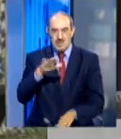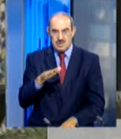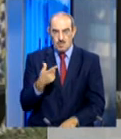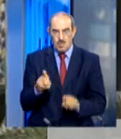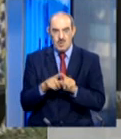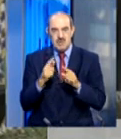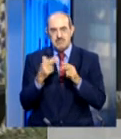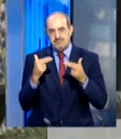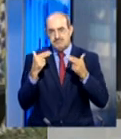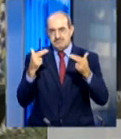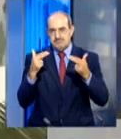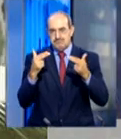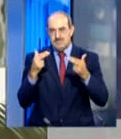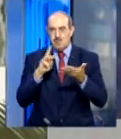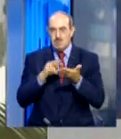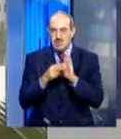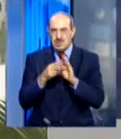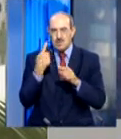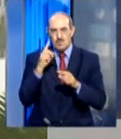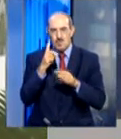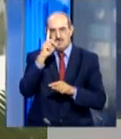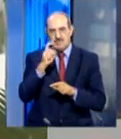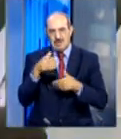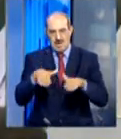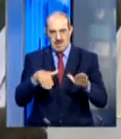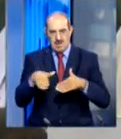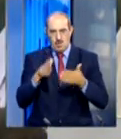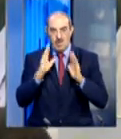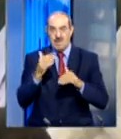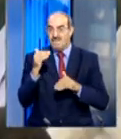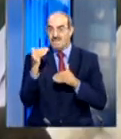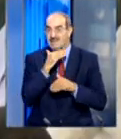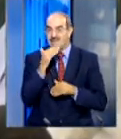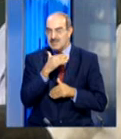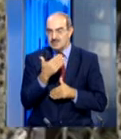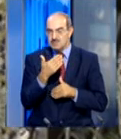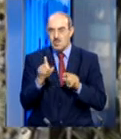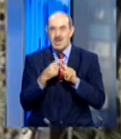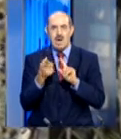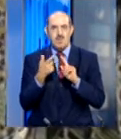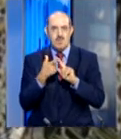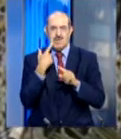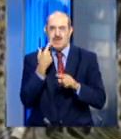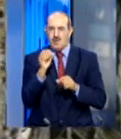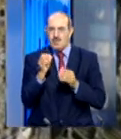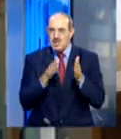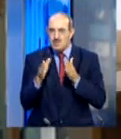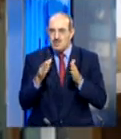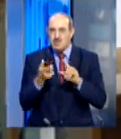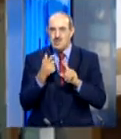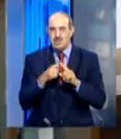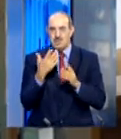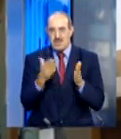ورفع وتيرة إنجازها لدخولها حيز الخدمة في أقرب الآجال من بين أهم الأولويات في